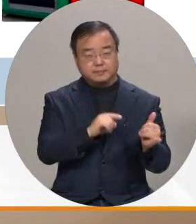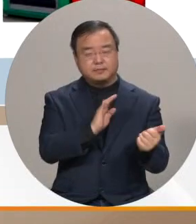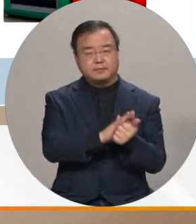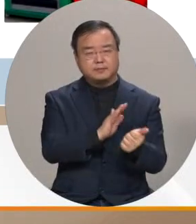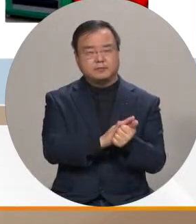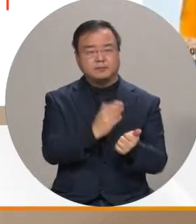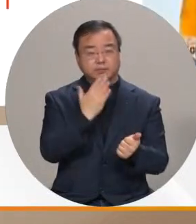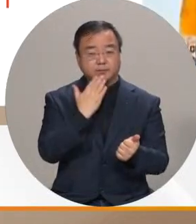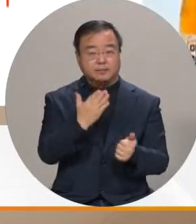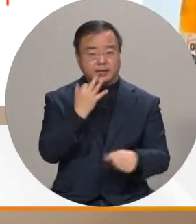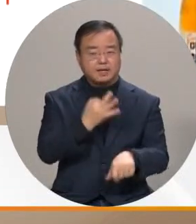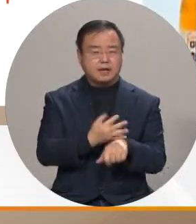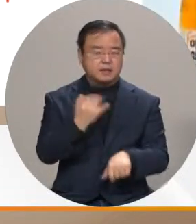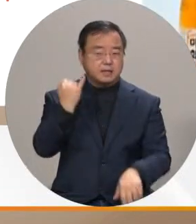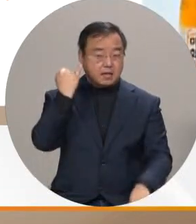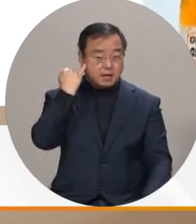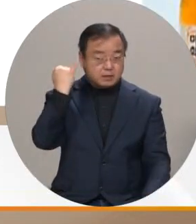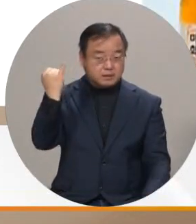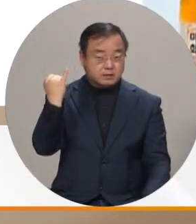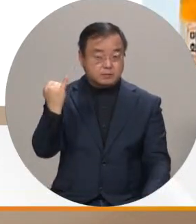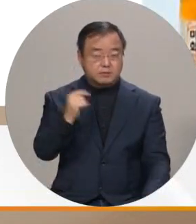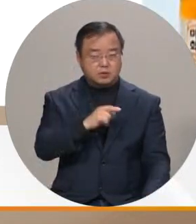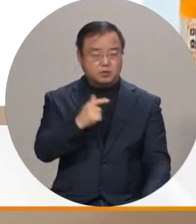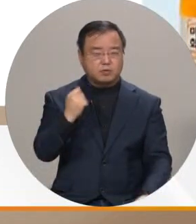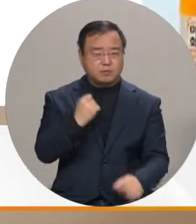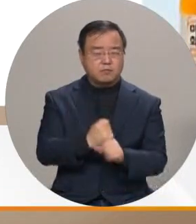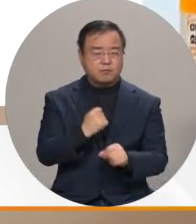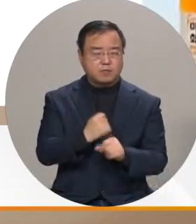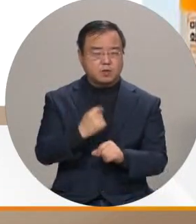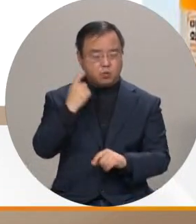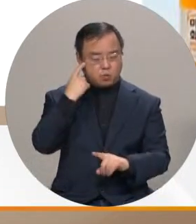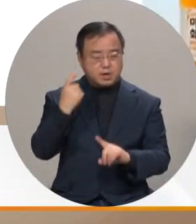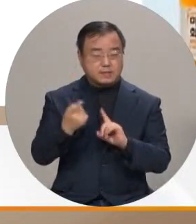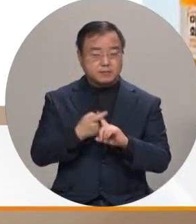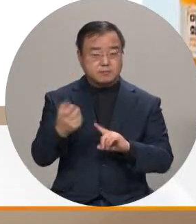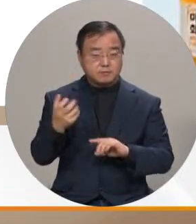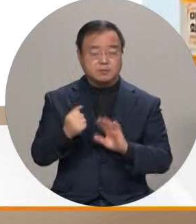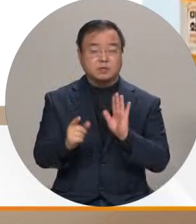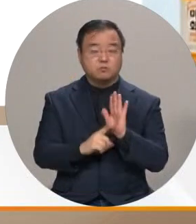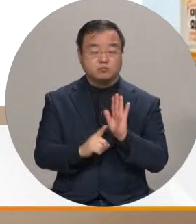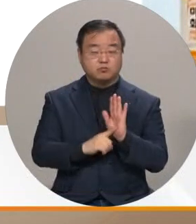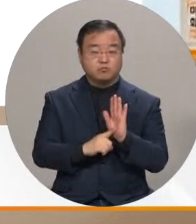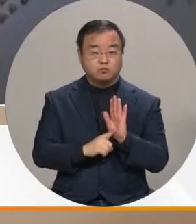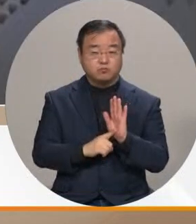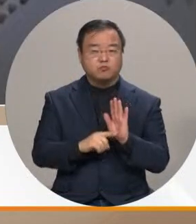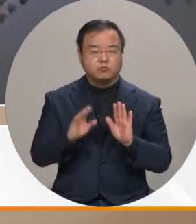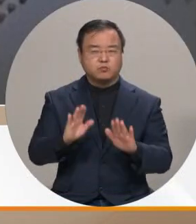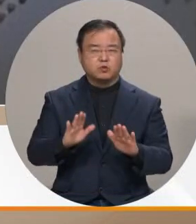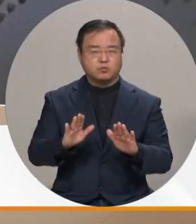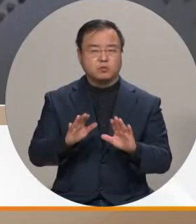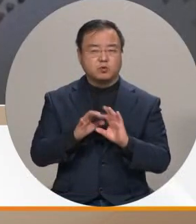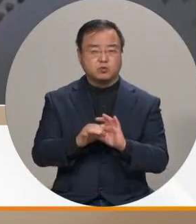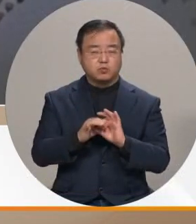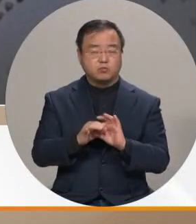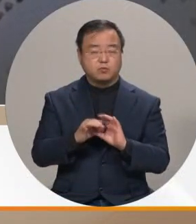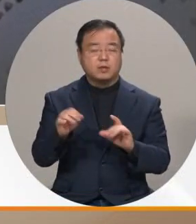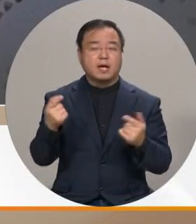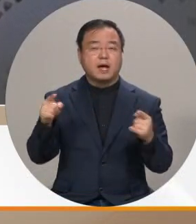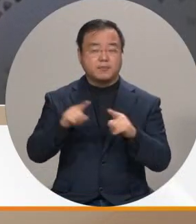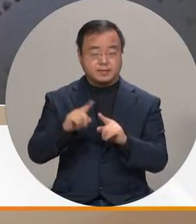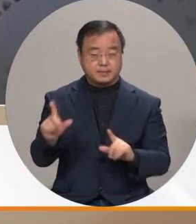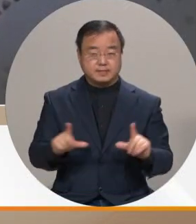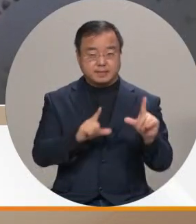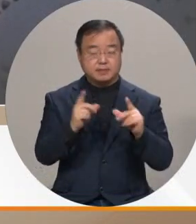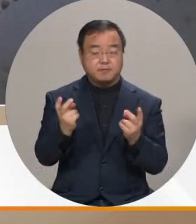있는 간단한 아이디어들을 구상하는 것에 관심이 생겼고 앞으로 이번 경험을 떠올리며 함께 살아가기 위해